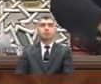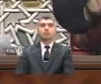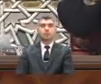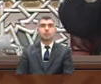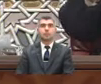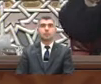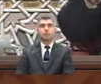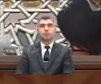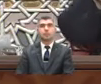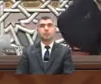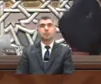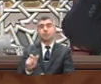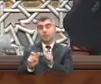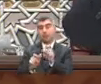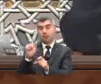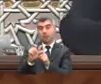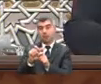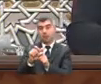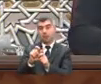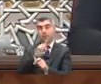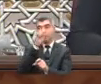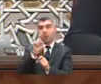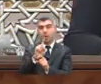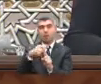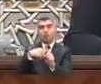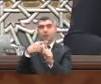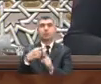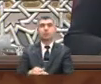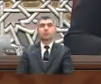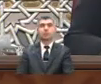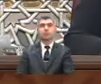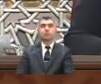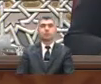من فضلكم السادة والسيدات النواب، هل هناك من تعقيب؟